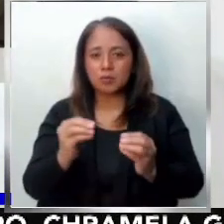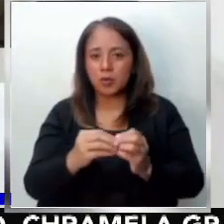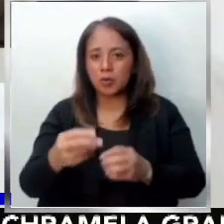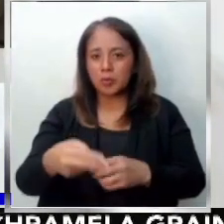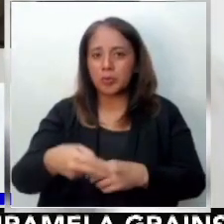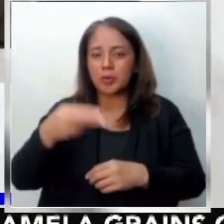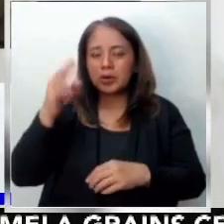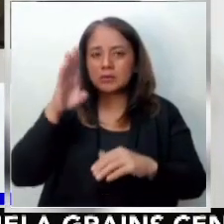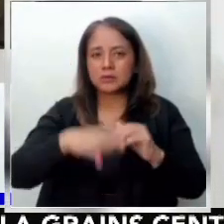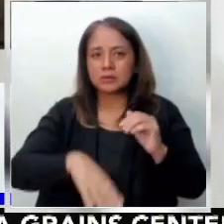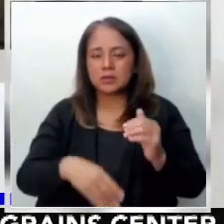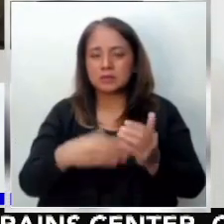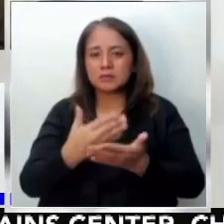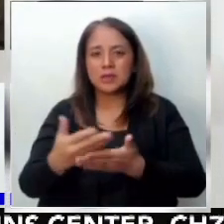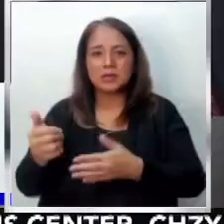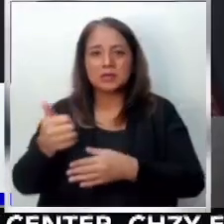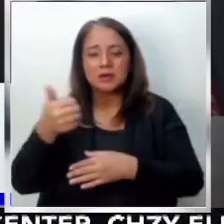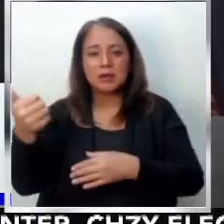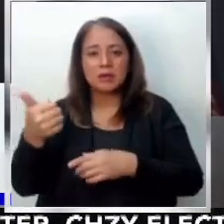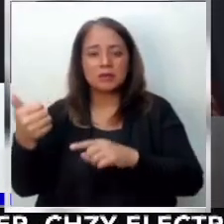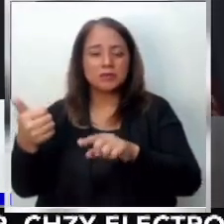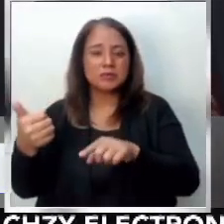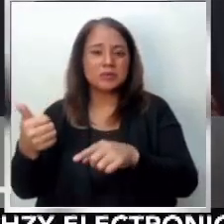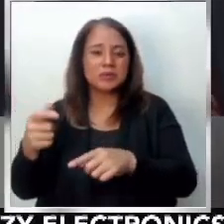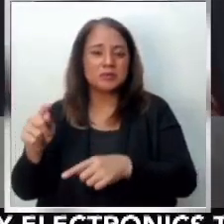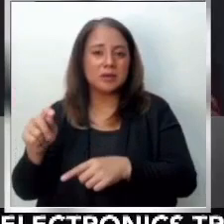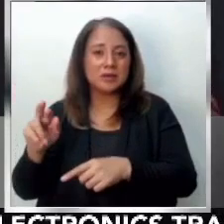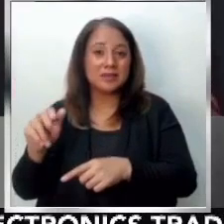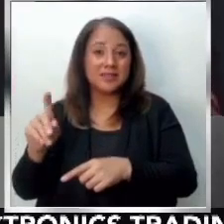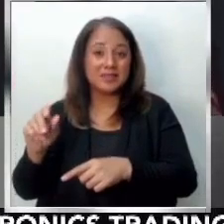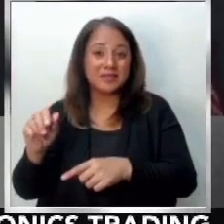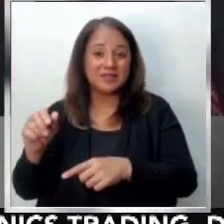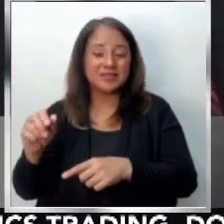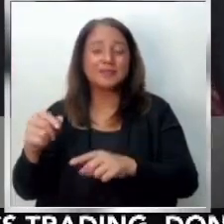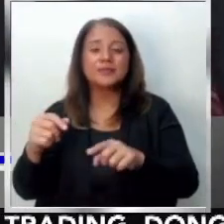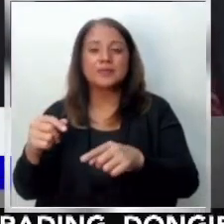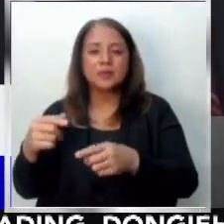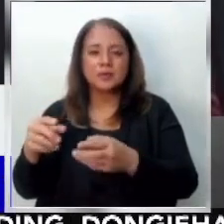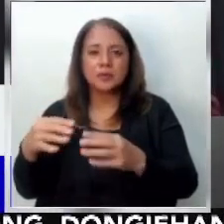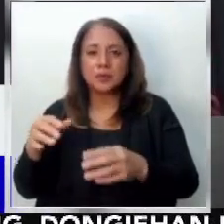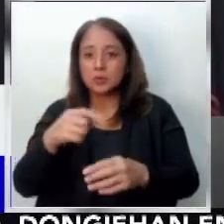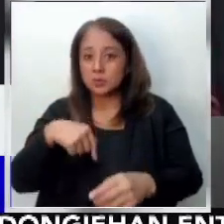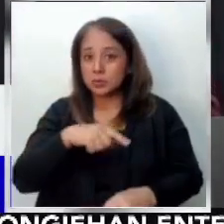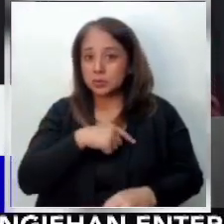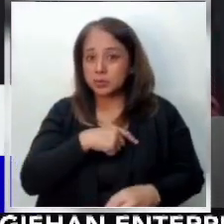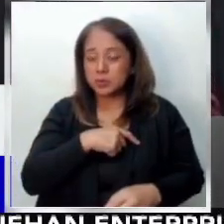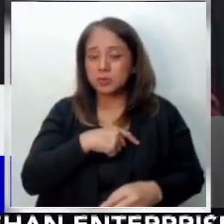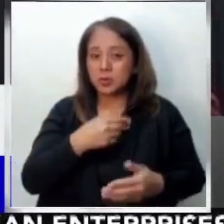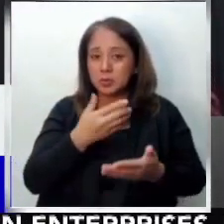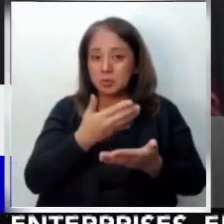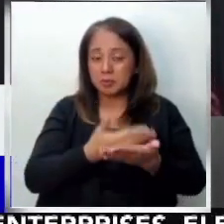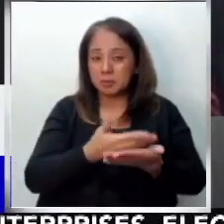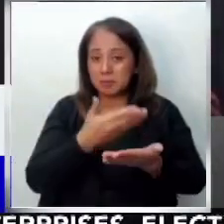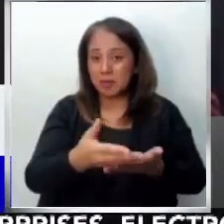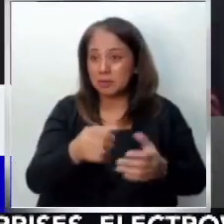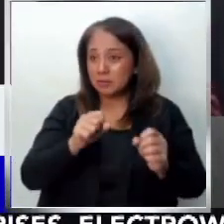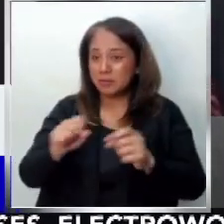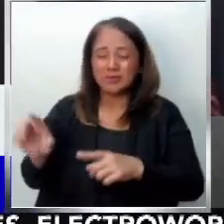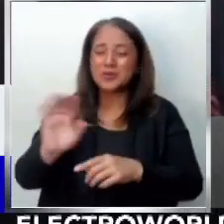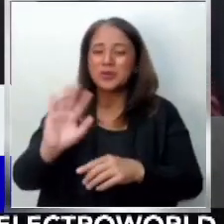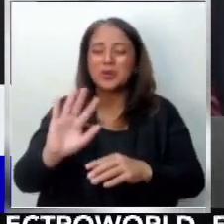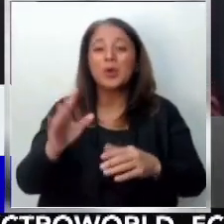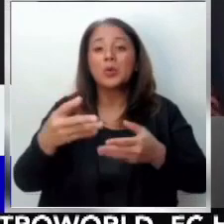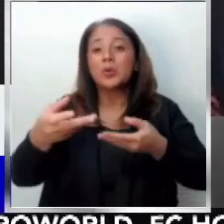ng mga traders sa mga magsasaka. We are not retailers, we are not wholesalers, we are just facilitating na makabili kayo.